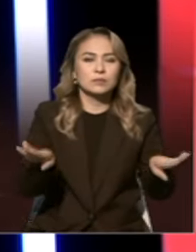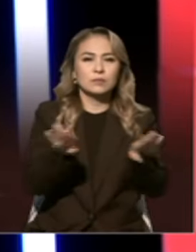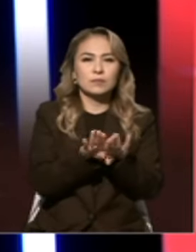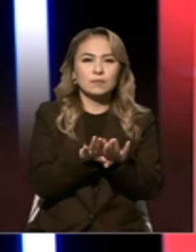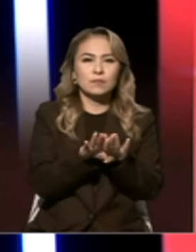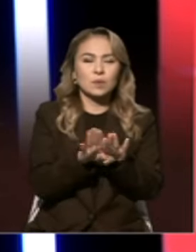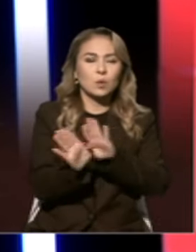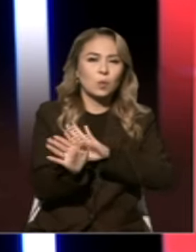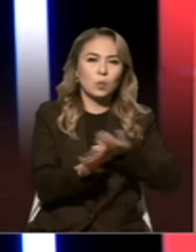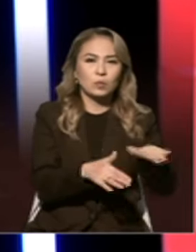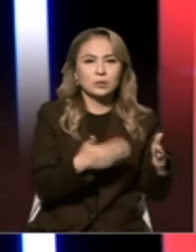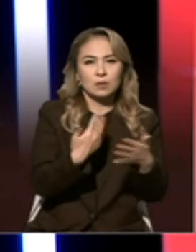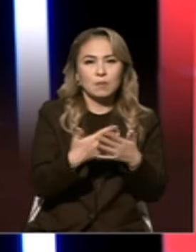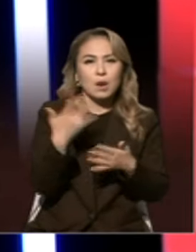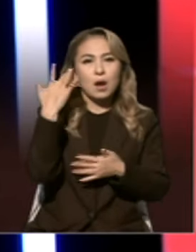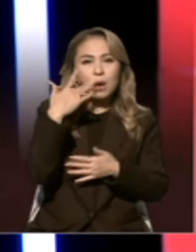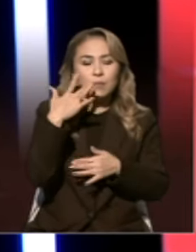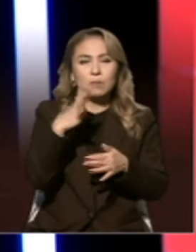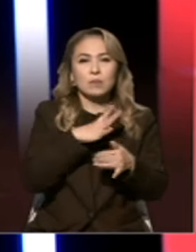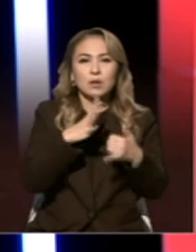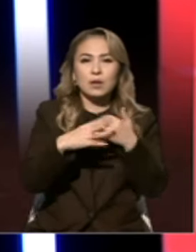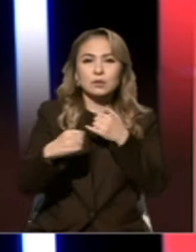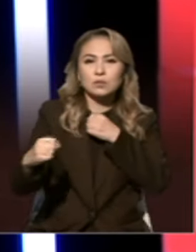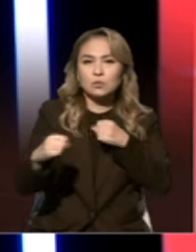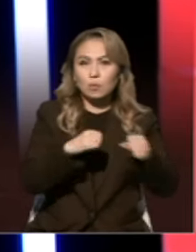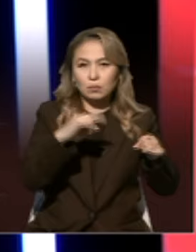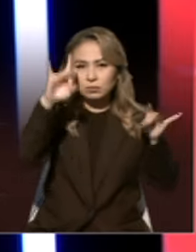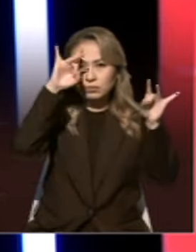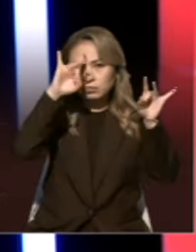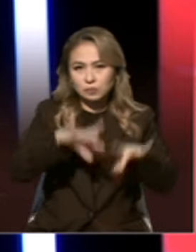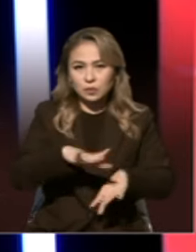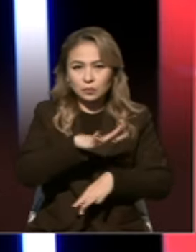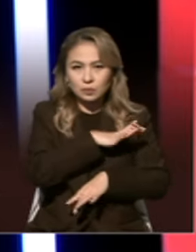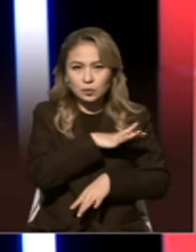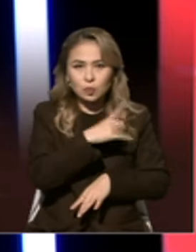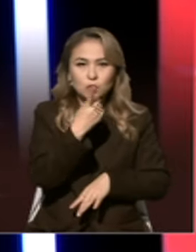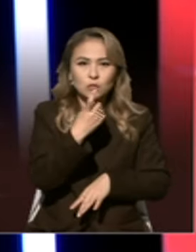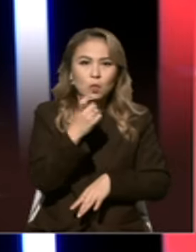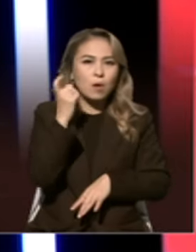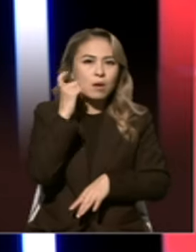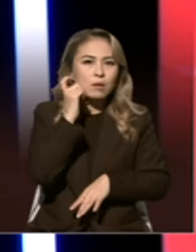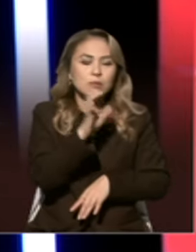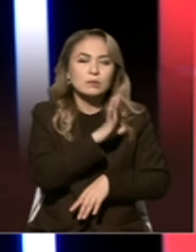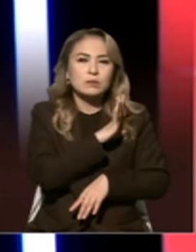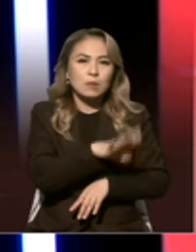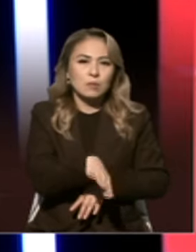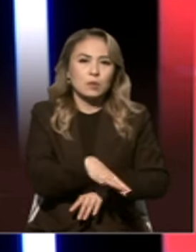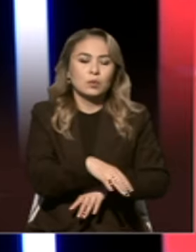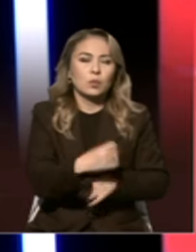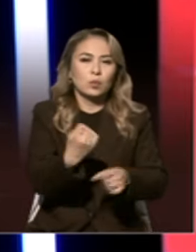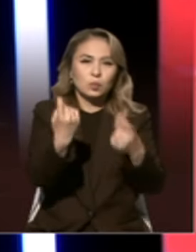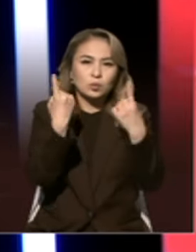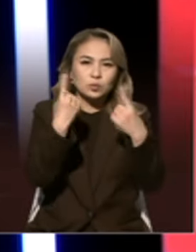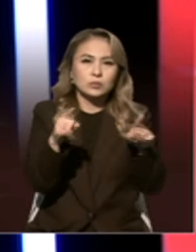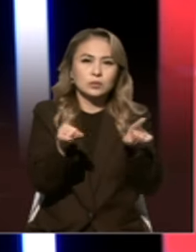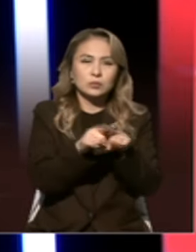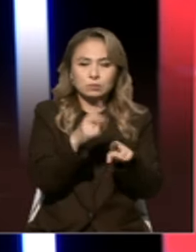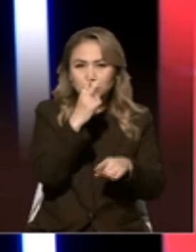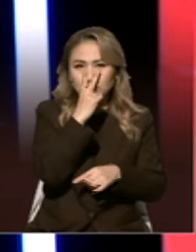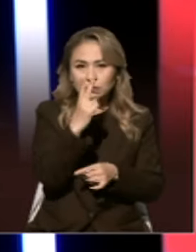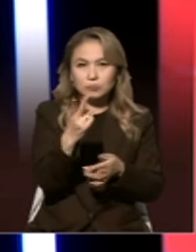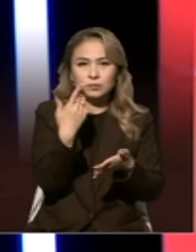мысалға өткен кезде Нью-Йоркте жер сілкінісі болды. 100 жылда болмаған. Иә. Ауқым сондай болды жаңа жер сілкінісінің. Бірақ сол кезде